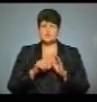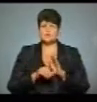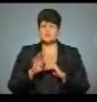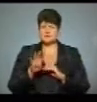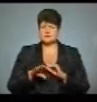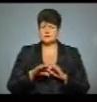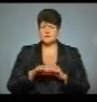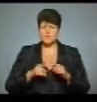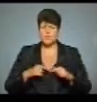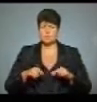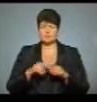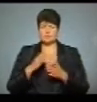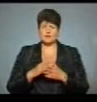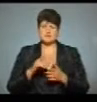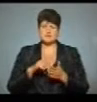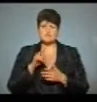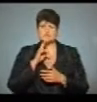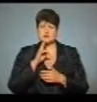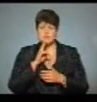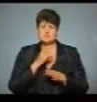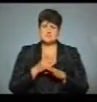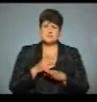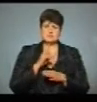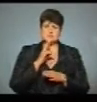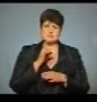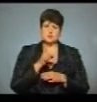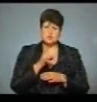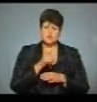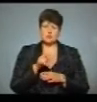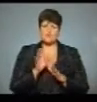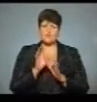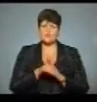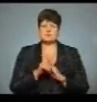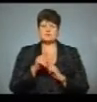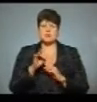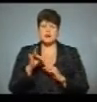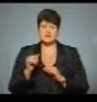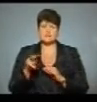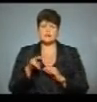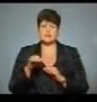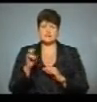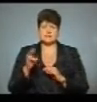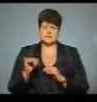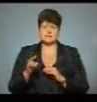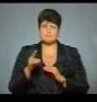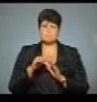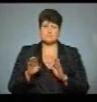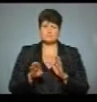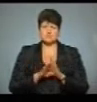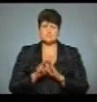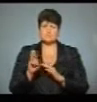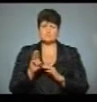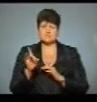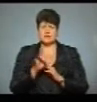164-й округ охоплює місто Кременець, частину Кременецького району, а також до нього входить Збараський, Лановецький, Підволочиський і Шумський